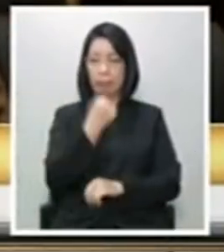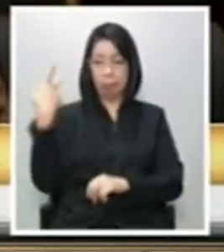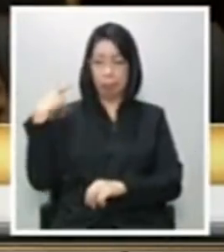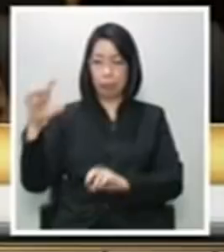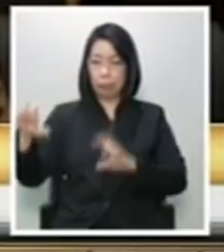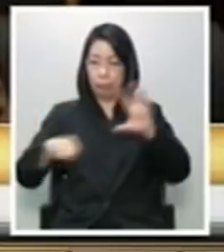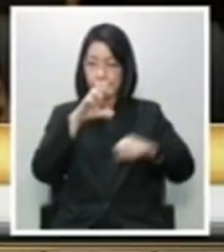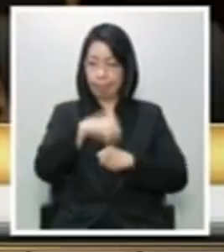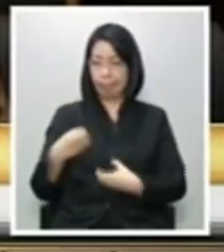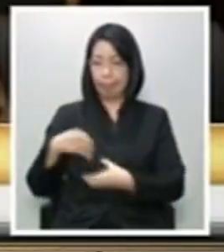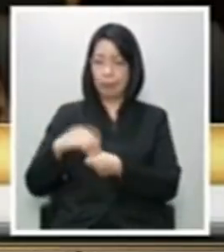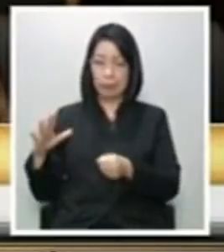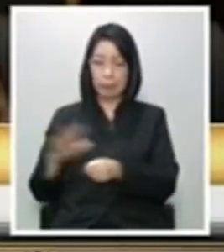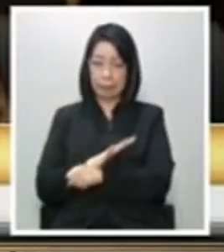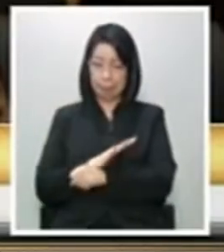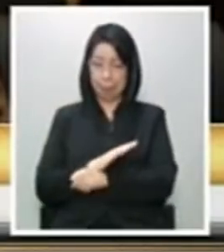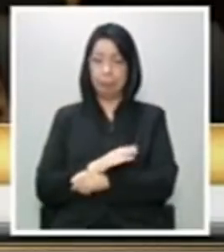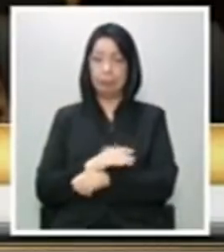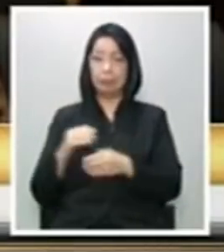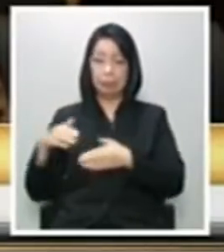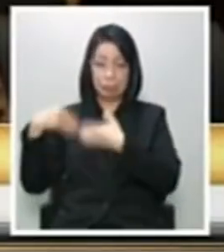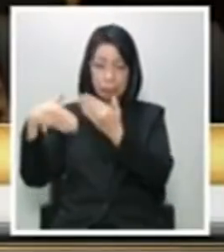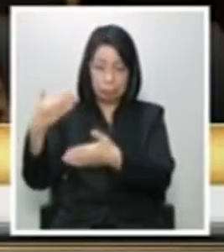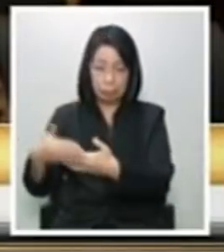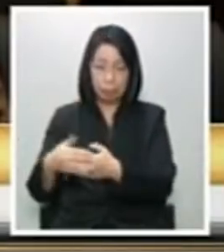ที่ไทยมีต่อมาปี